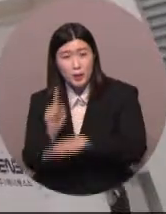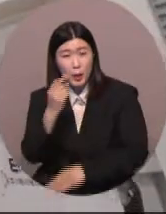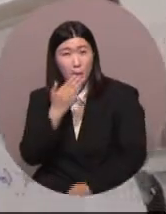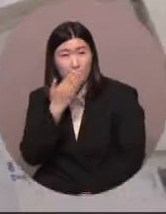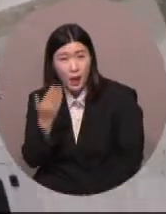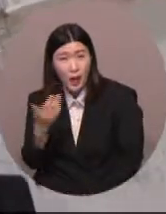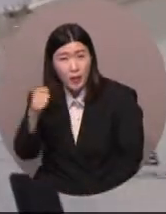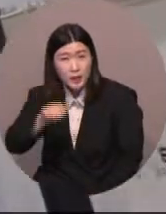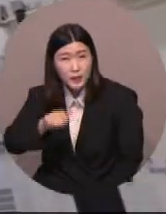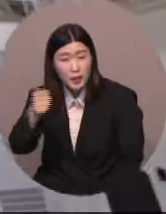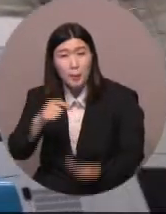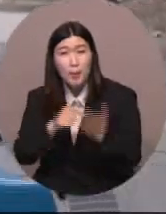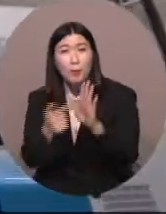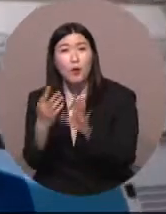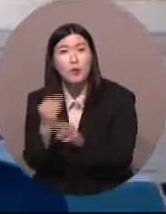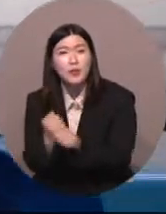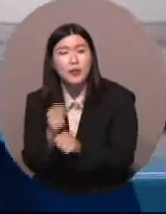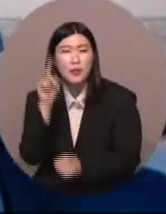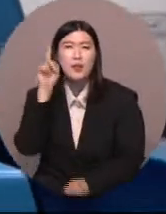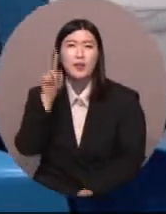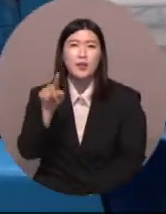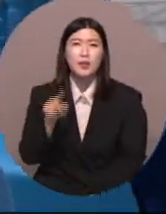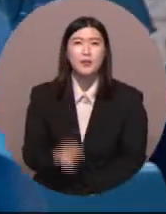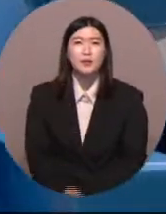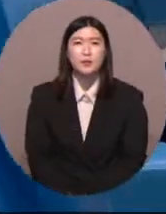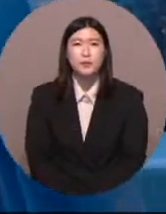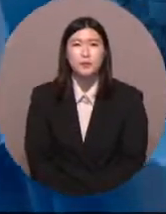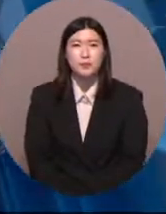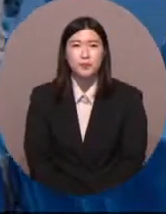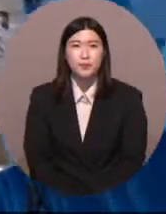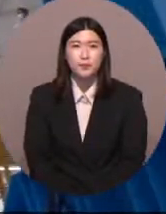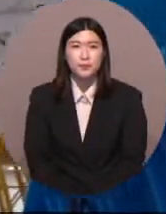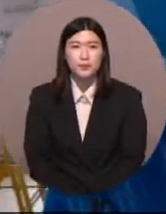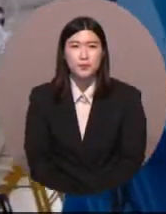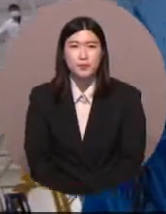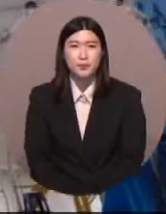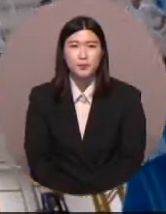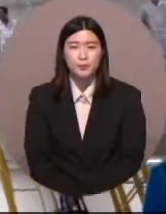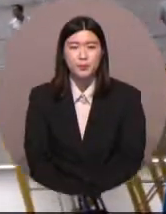이르면 내일 발표될 예정입니다. MBC 뉴스 김유미입니다.